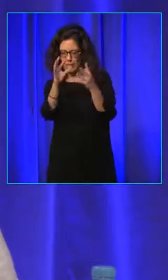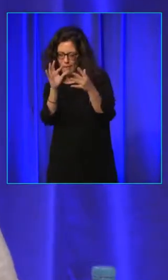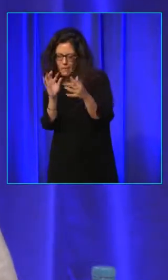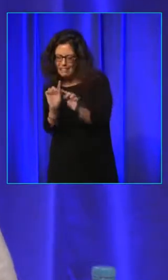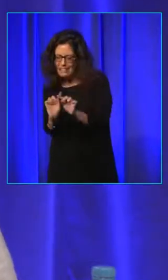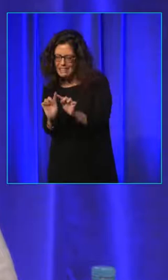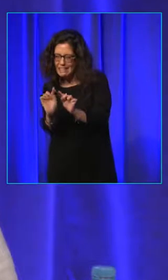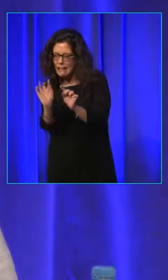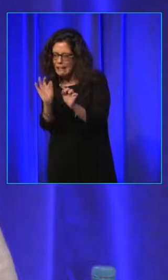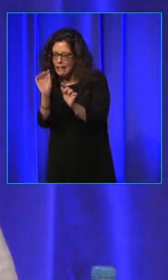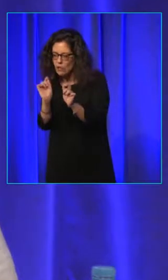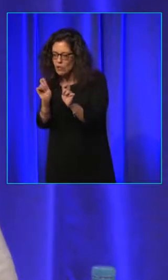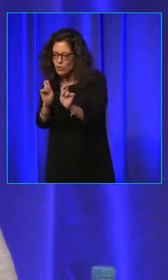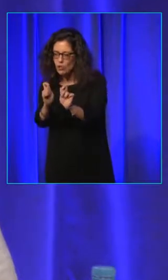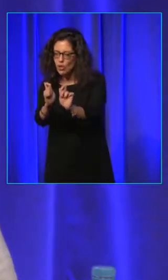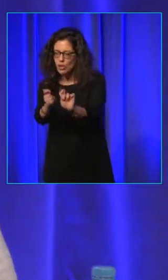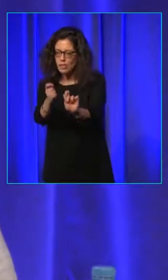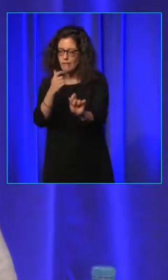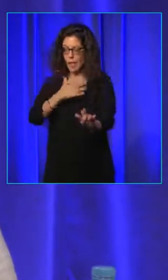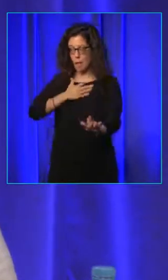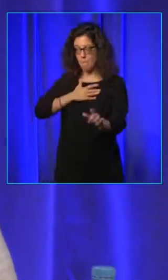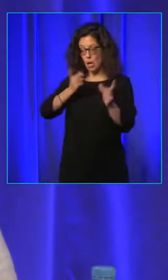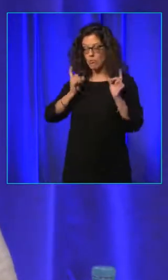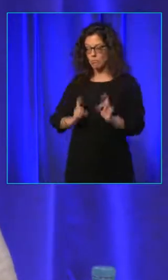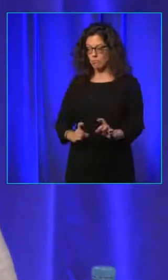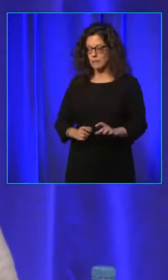faire disparaître ces sentiments de peur.